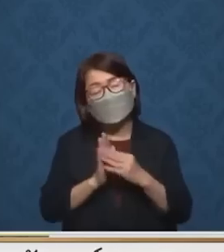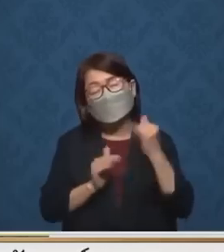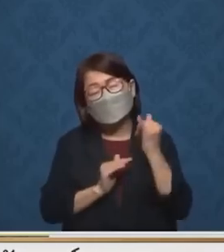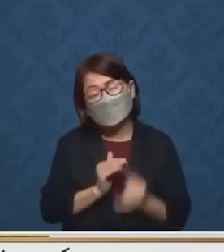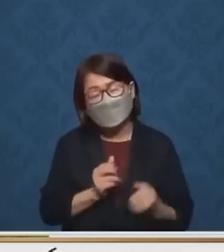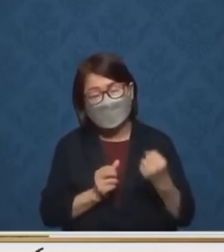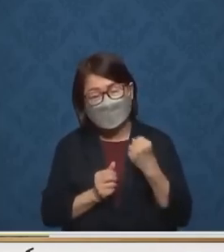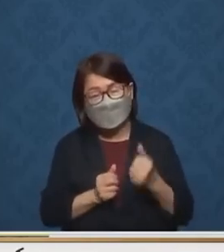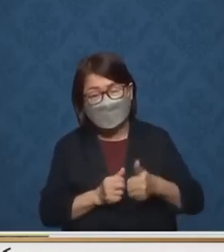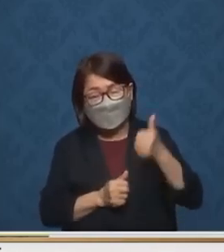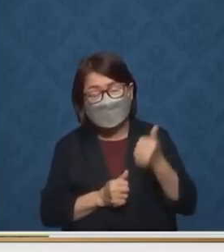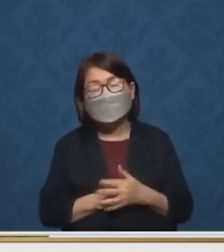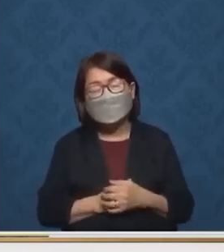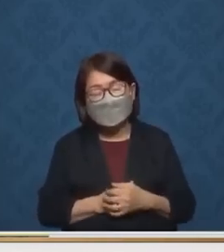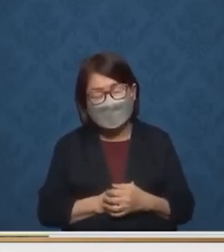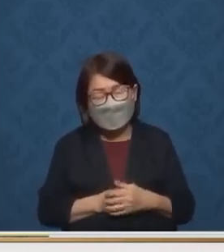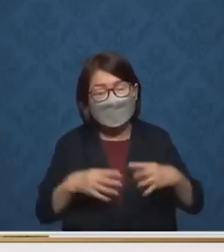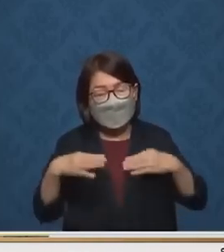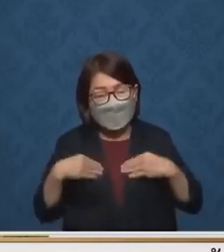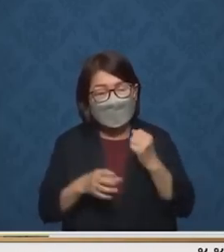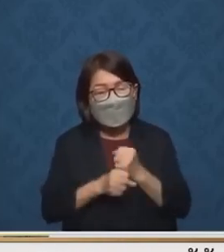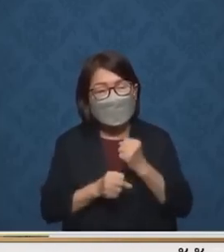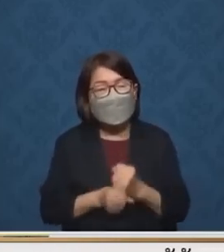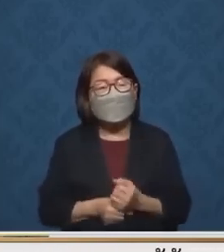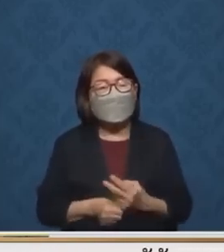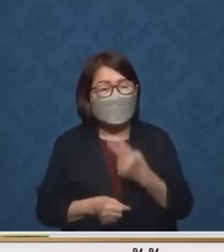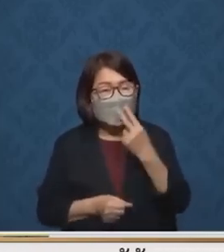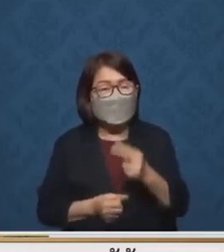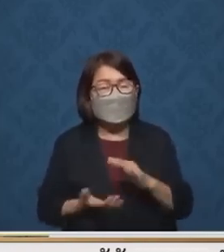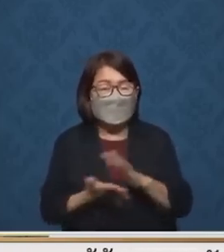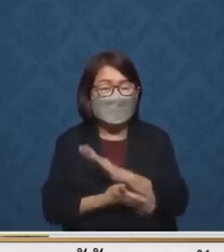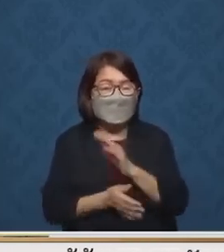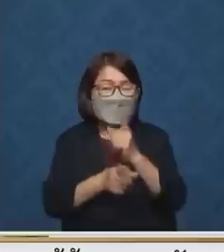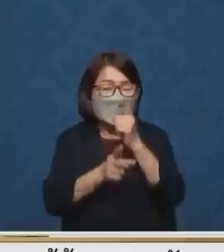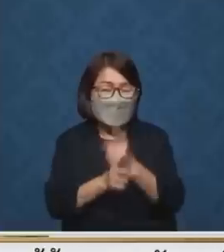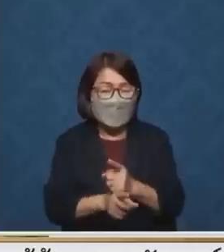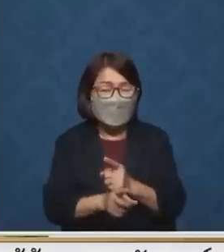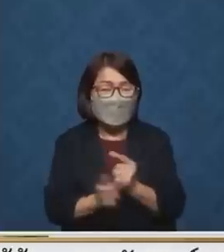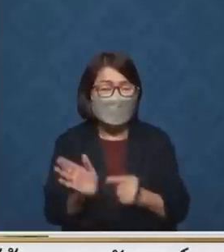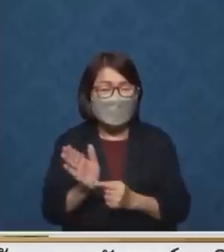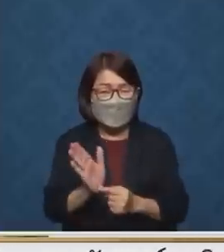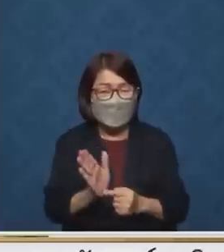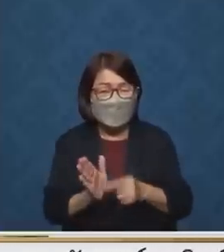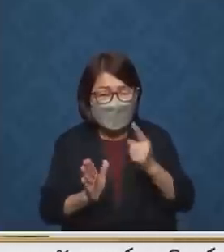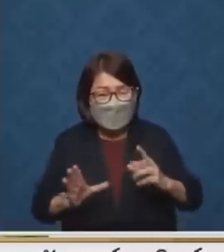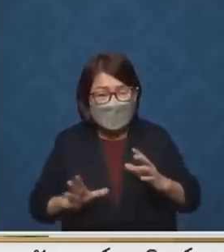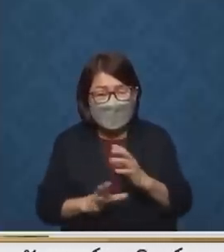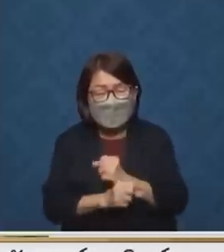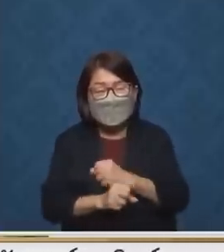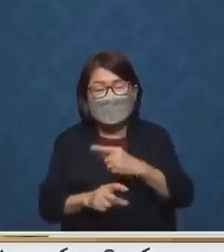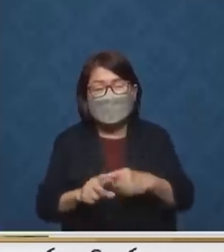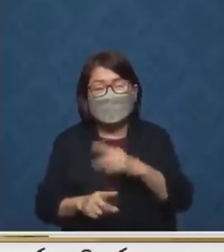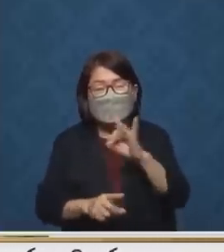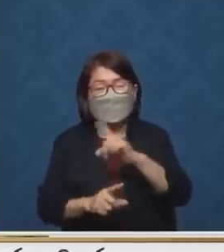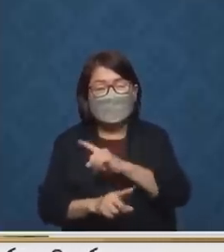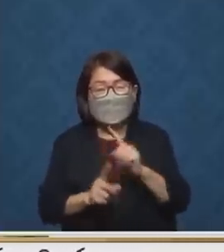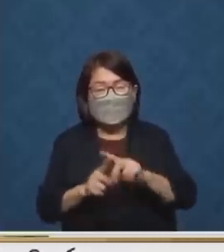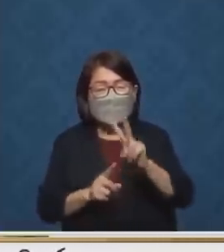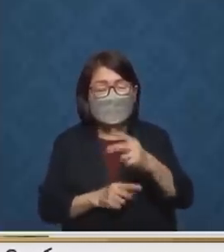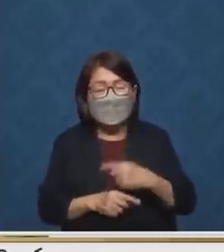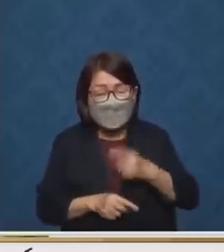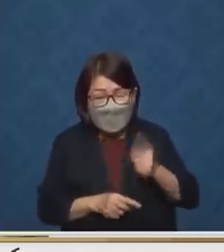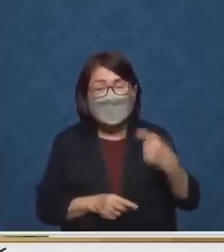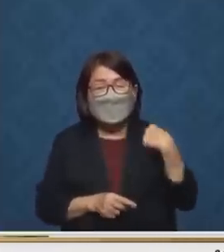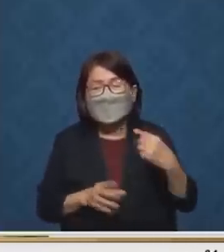ก็ รับงาน นี่ผลการทำเนินงานของเอกสารรชการส่งมาสรุปวที่ 2 สงหาความจิผมมีสรุปทกวนนะ